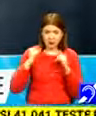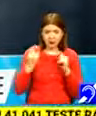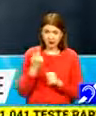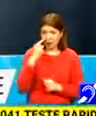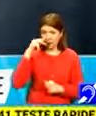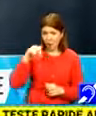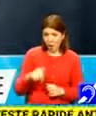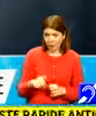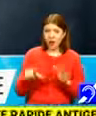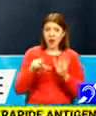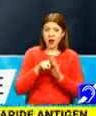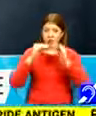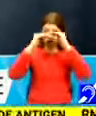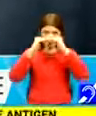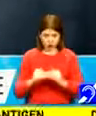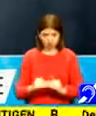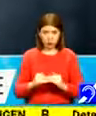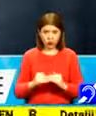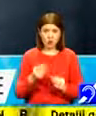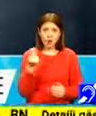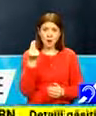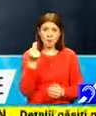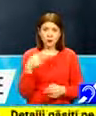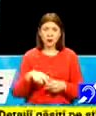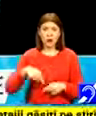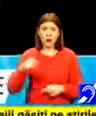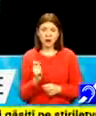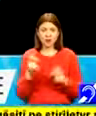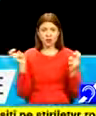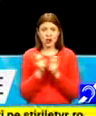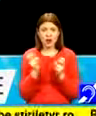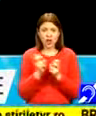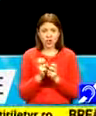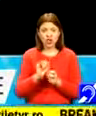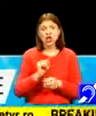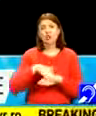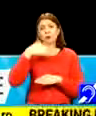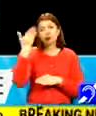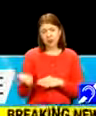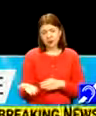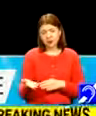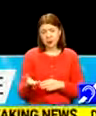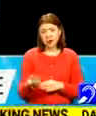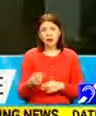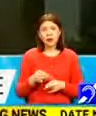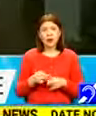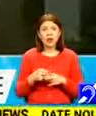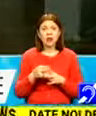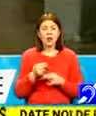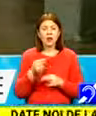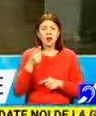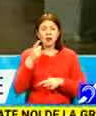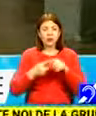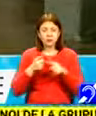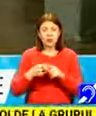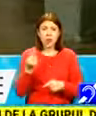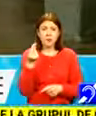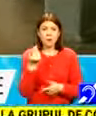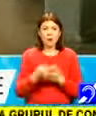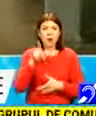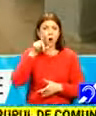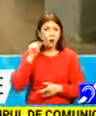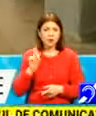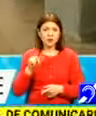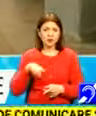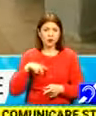1 ianuarie lege care plafonează prețurile la gaze și energie electrică și Pe de altă parte compensează prețurile astfel încât oamenii să nu